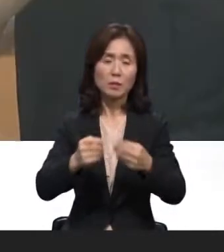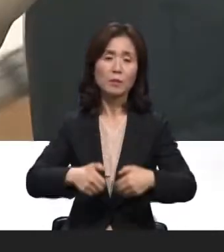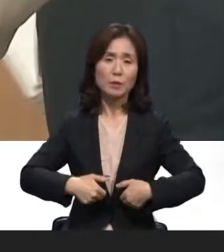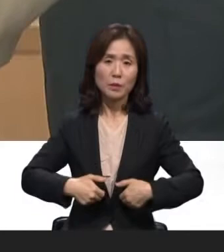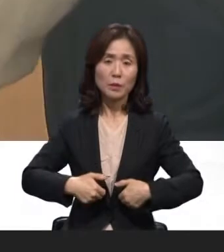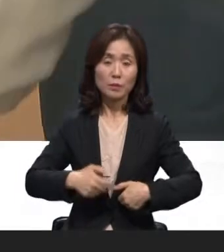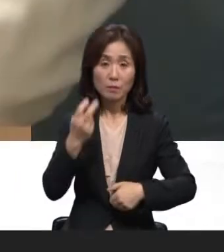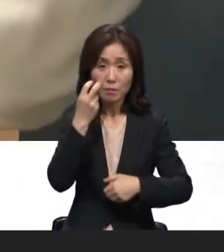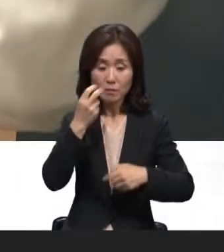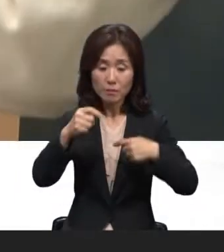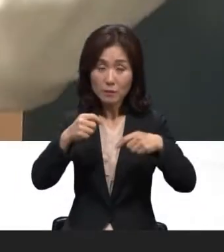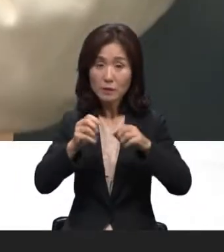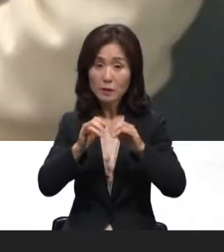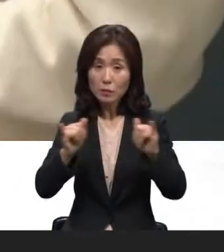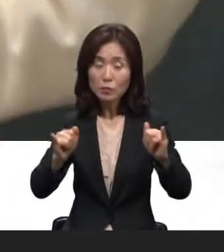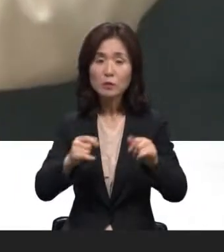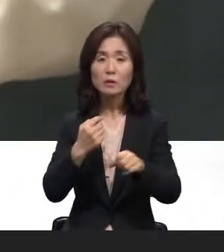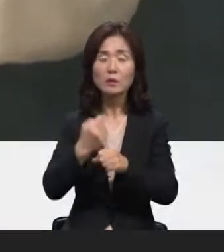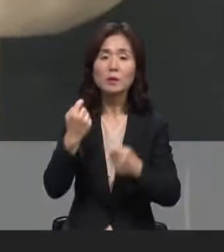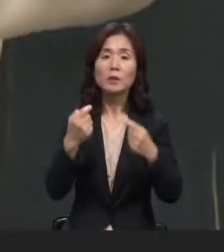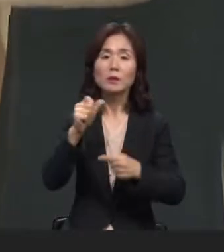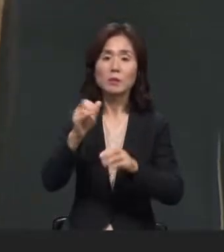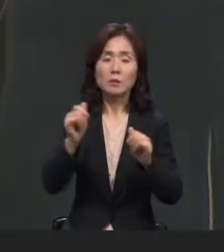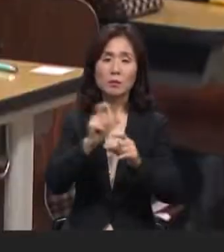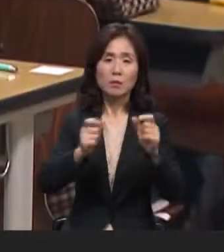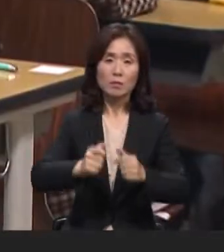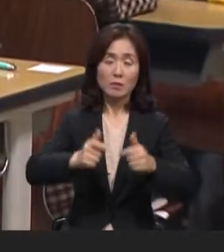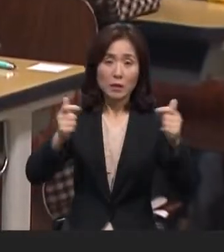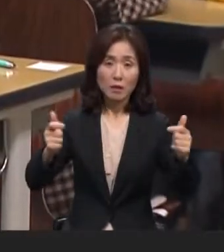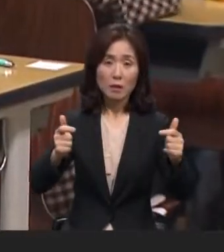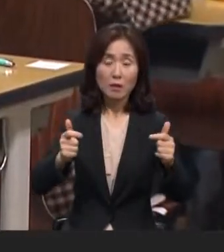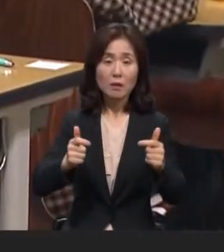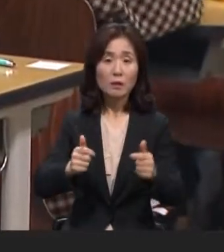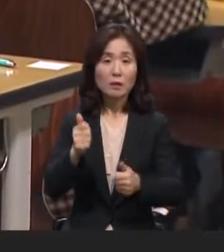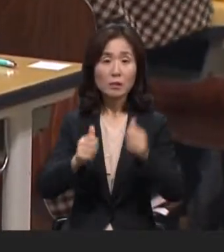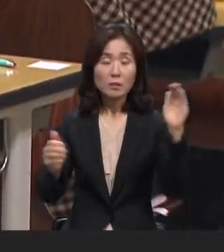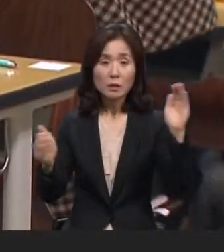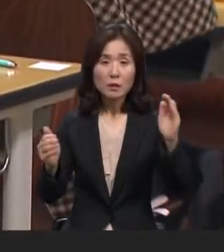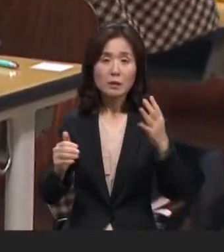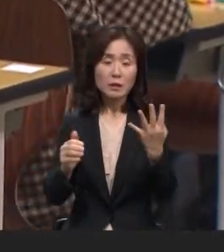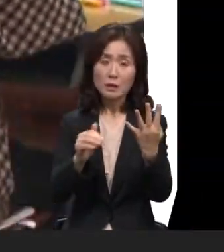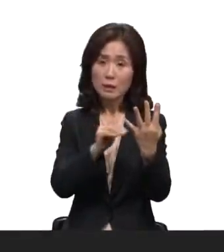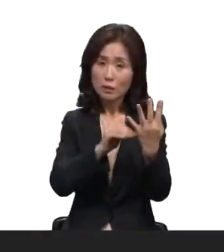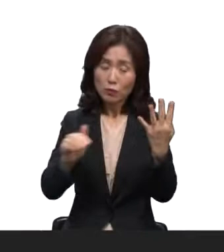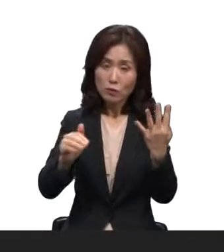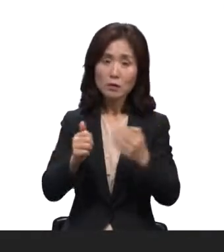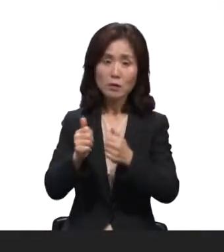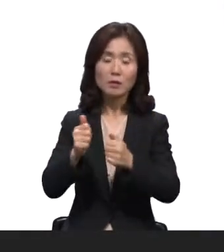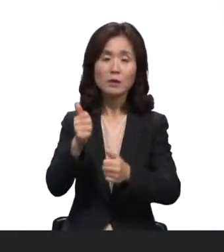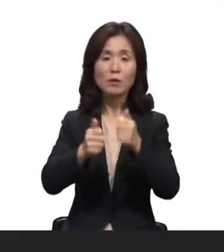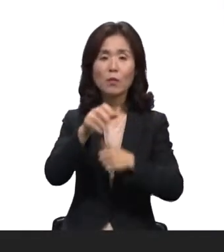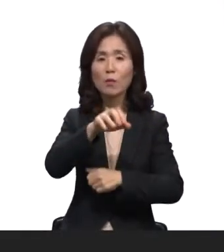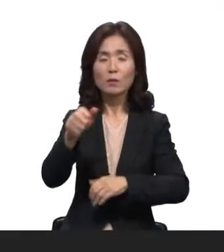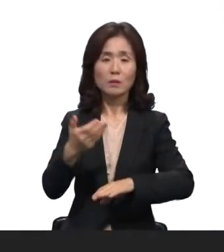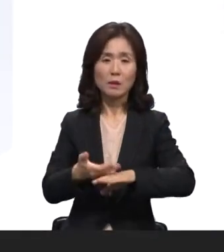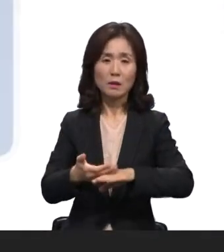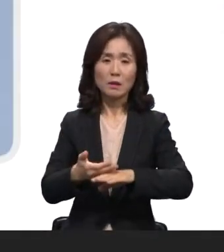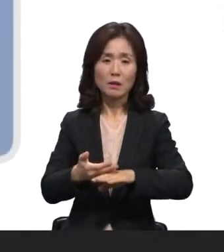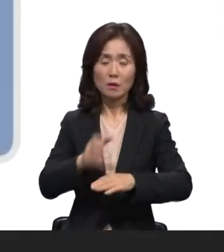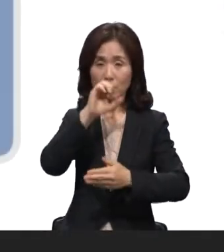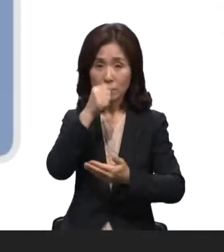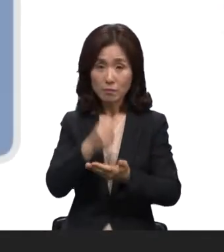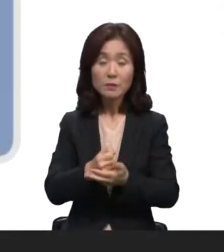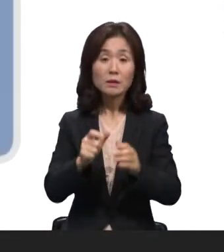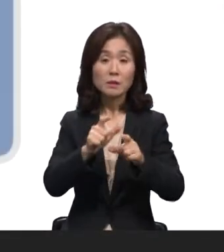보다 5000명 들었습니다 수험생들은 총 4가지 기준에 따라 시험장이 달라집니다 증상이 없는 일반